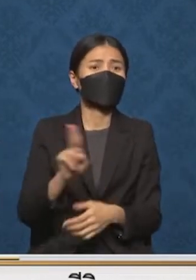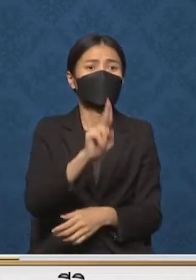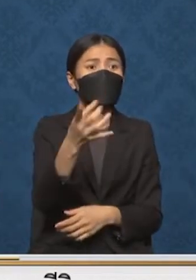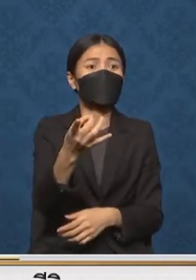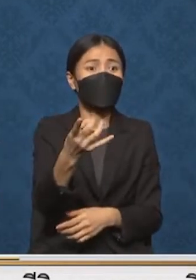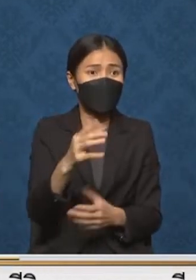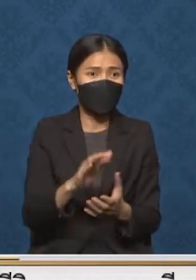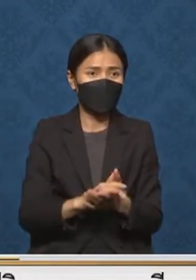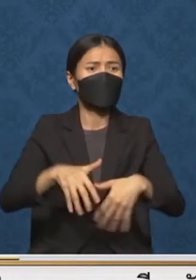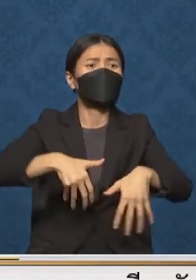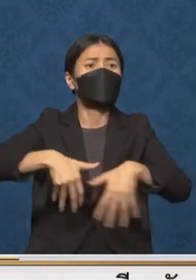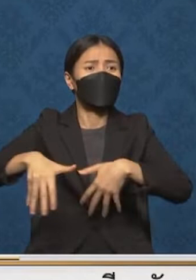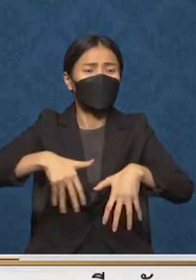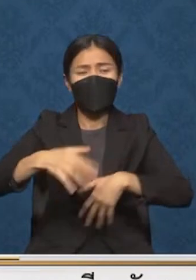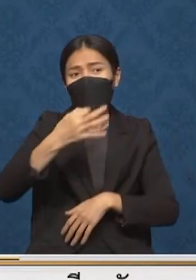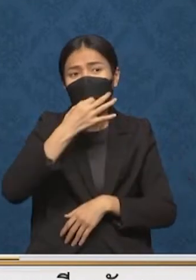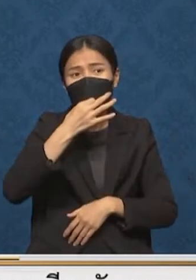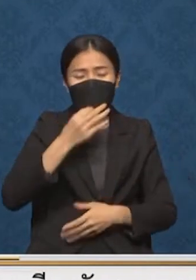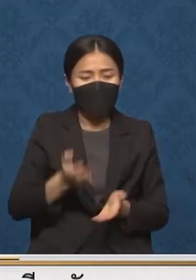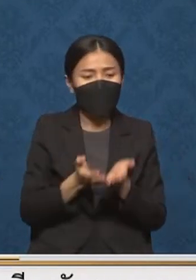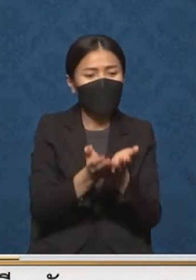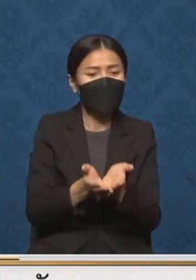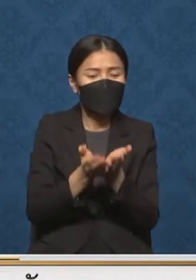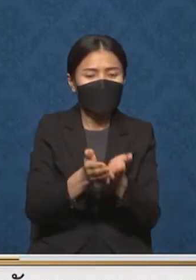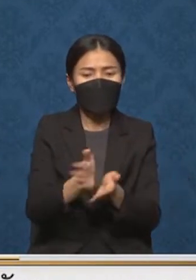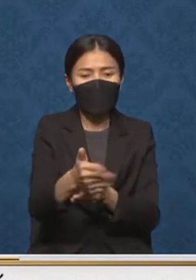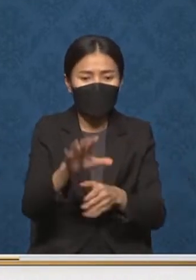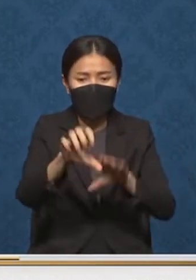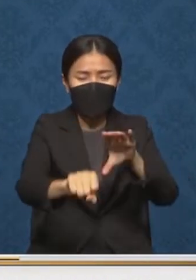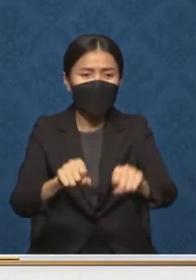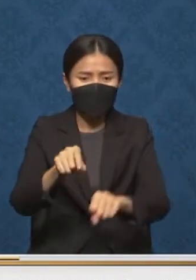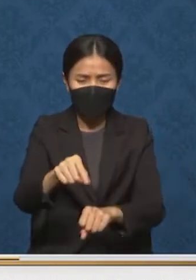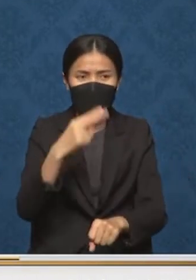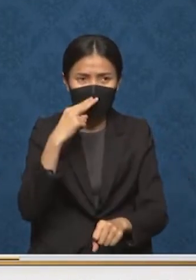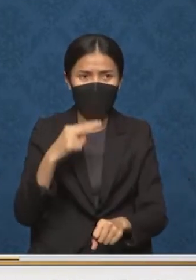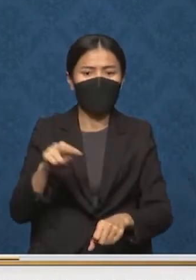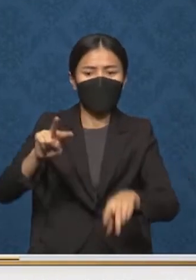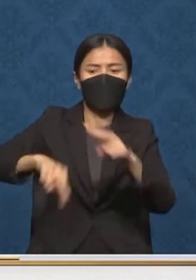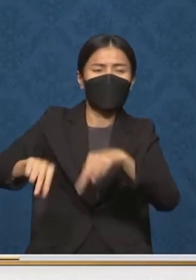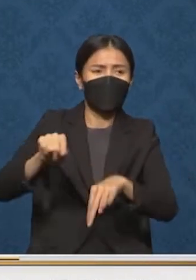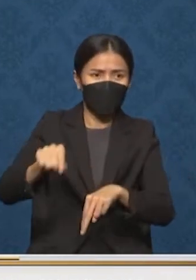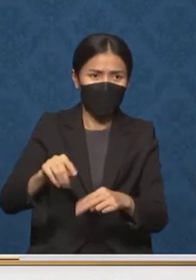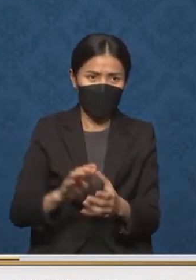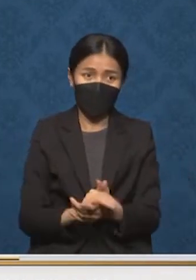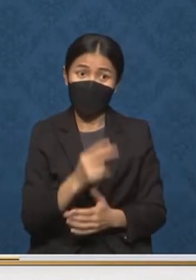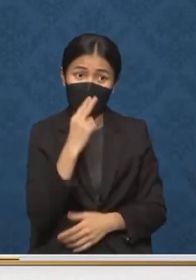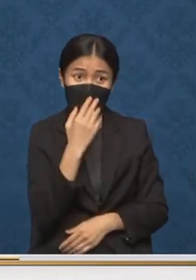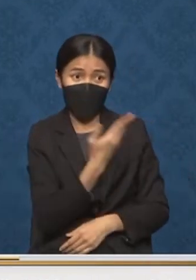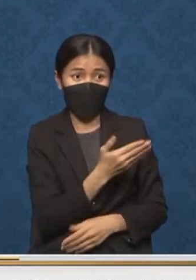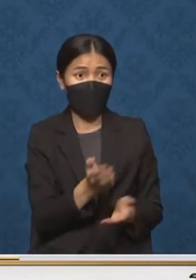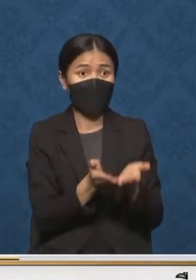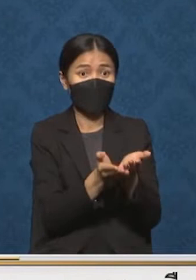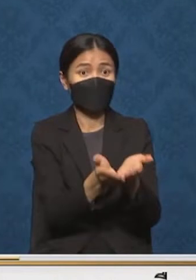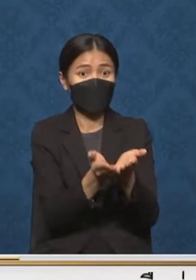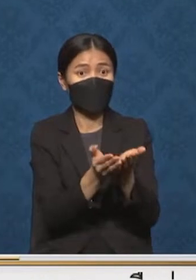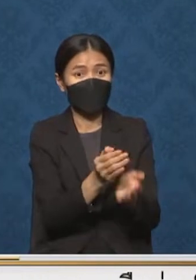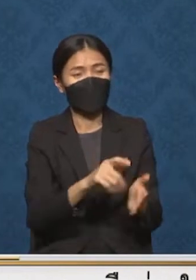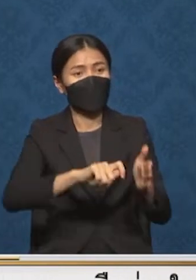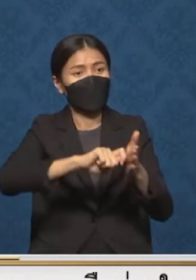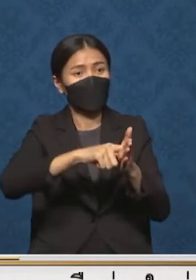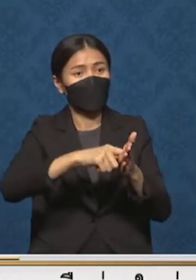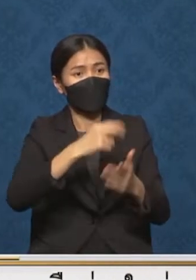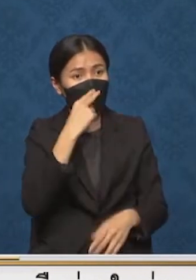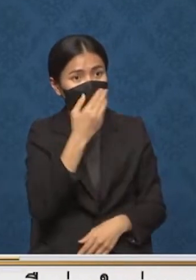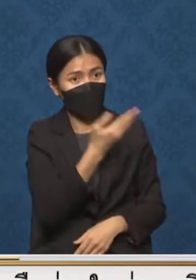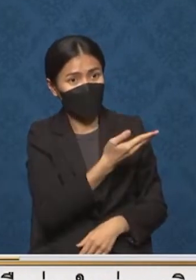จะตายกมขอคิปตดภัดวยนะครับต Reachันนี้เป็เรือที่ต้สอมครั เพระวไปชนคือ